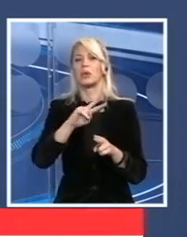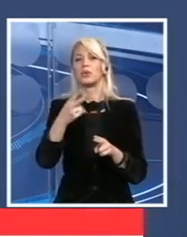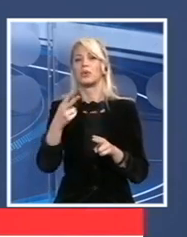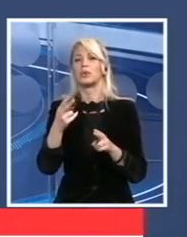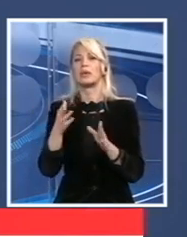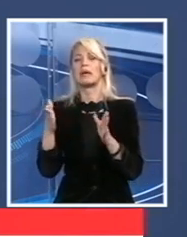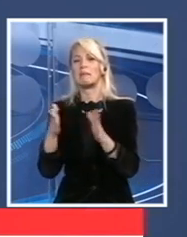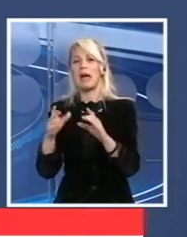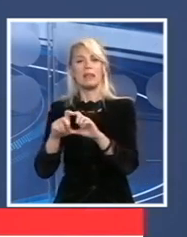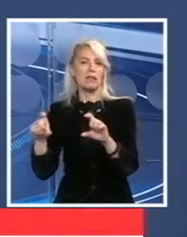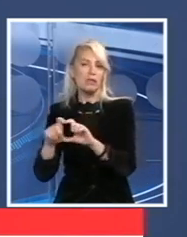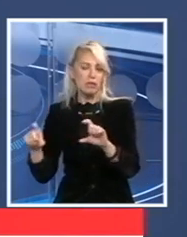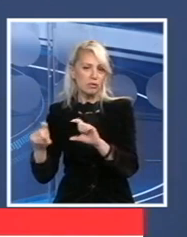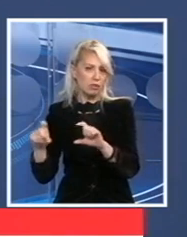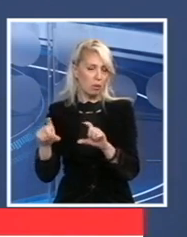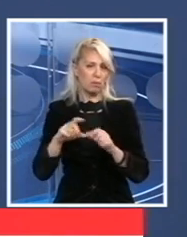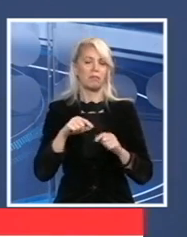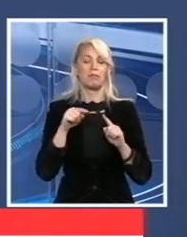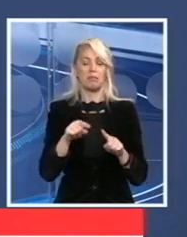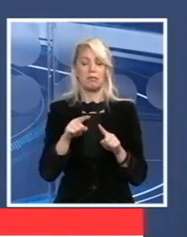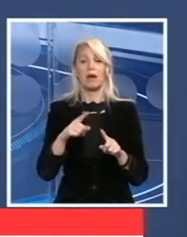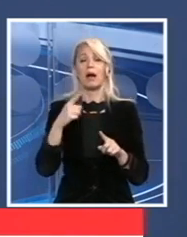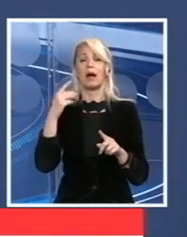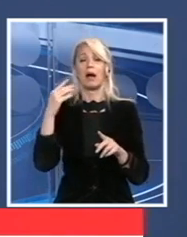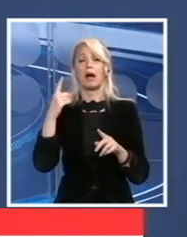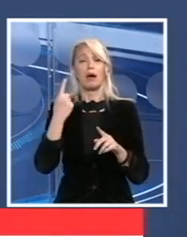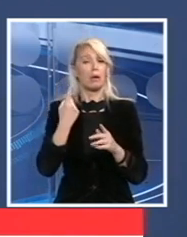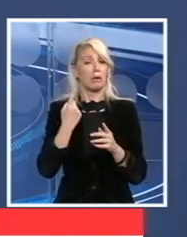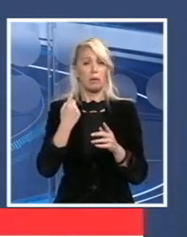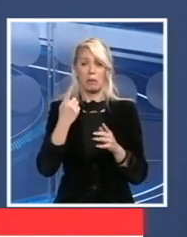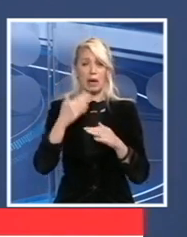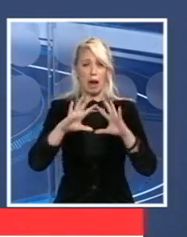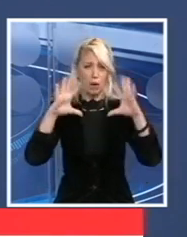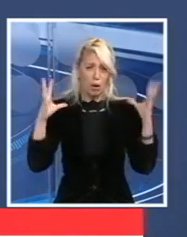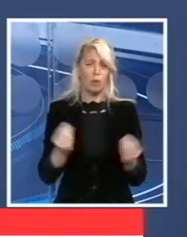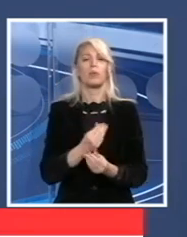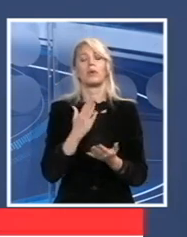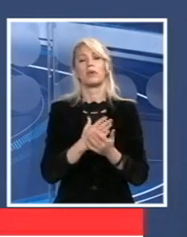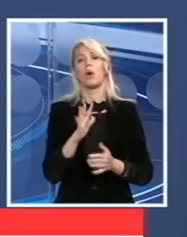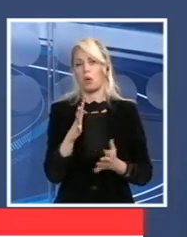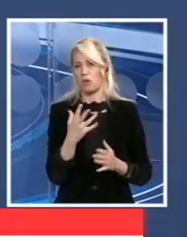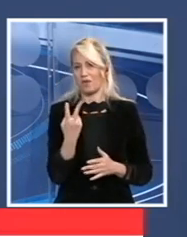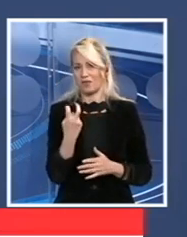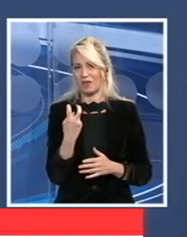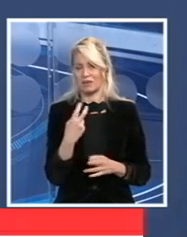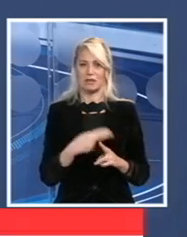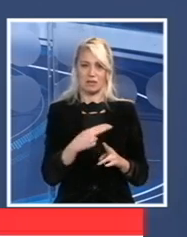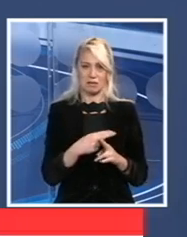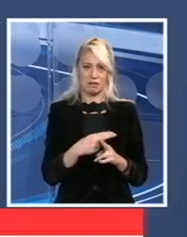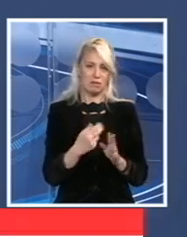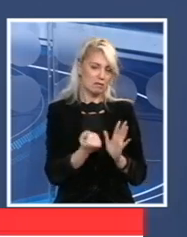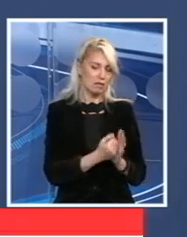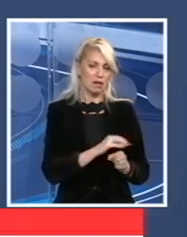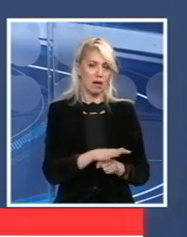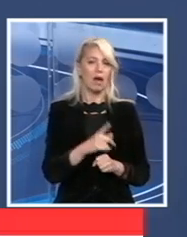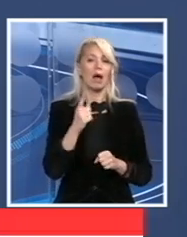manjim centrima, tako da u jednom momentu je ukupan broj bio oko 200 i znamo da u tom momentu su, bez obzira na